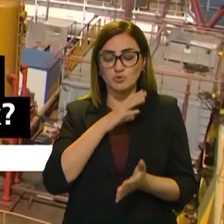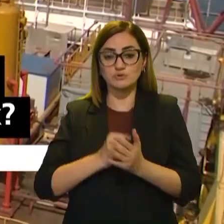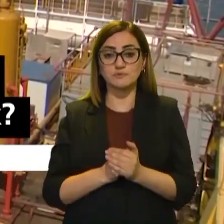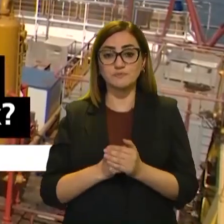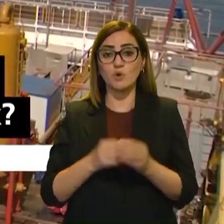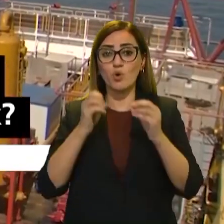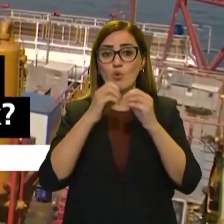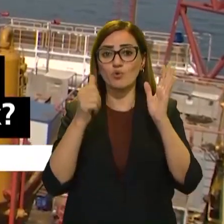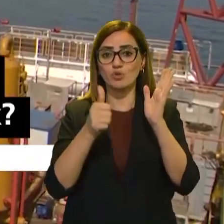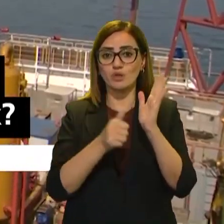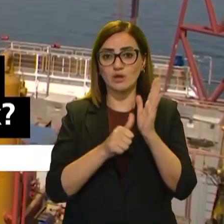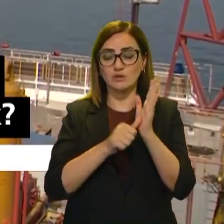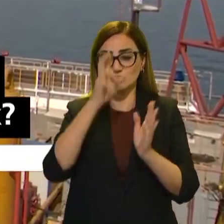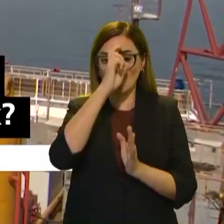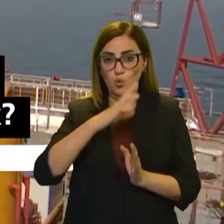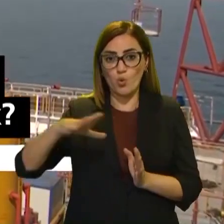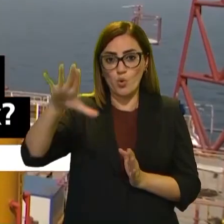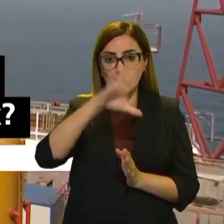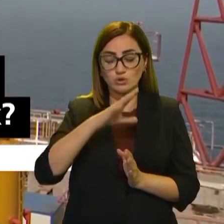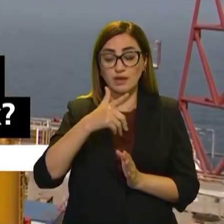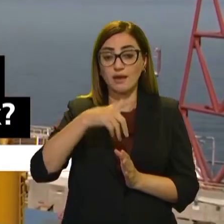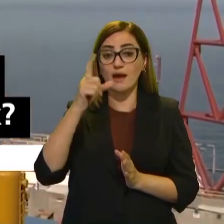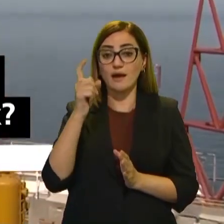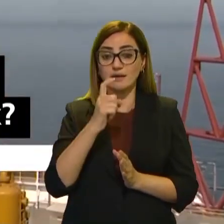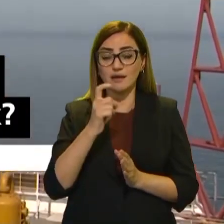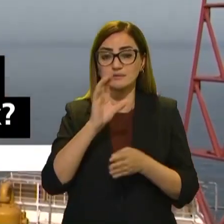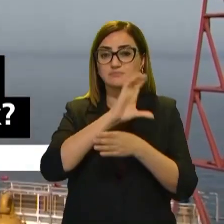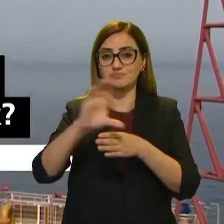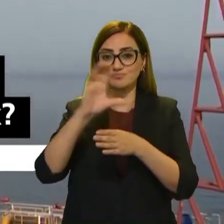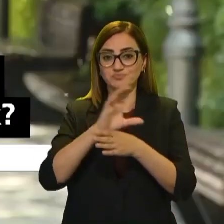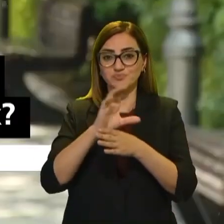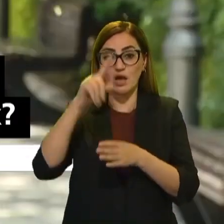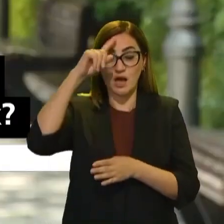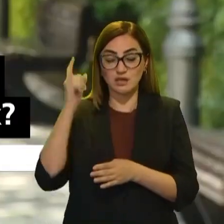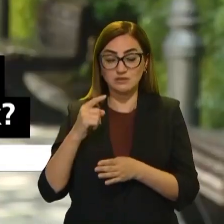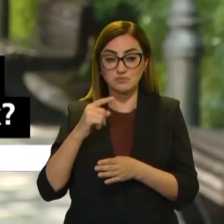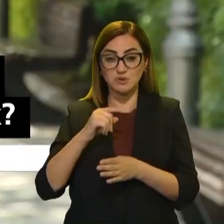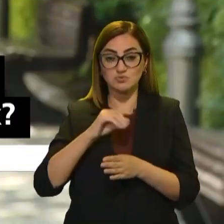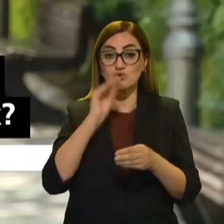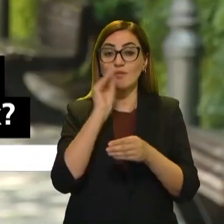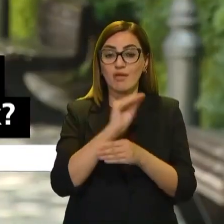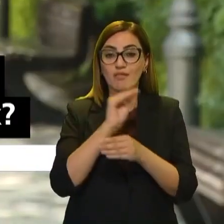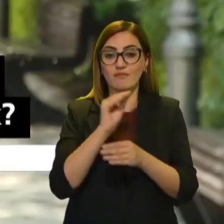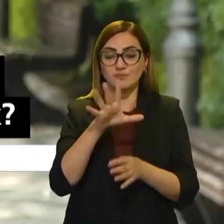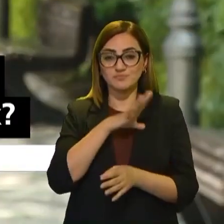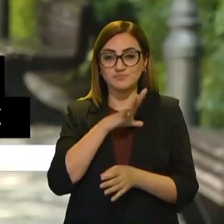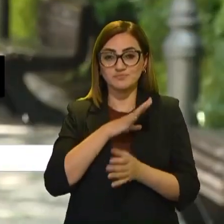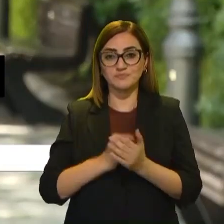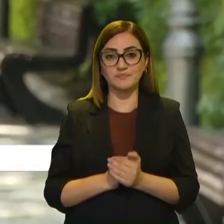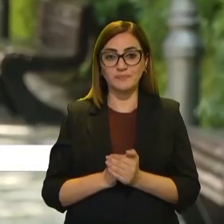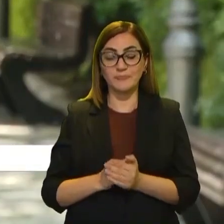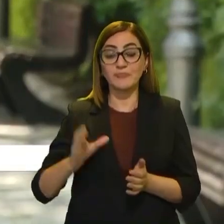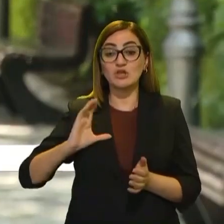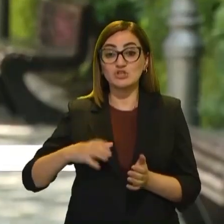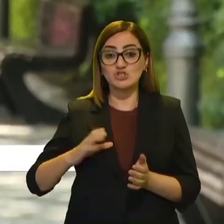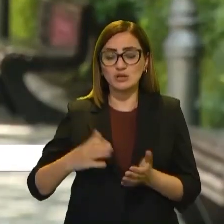hazırda 16 ölkəyə təbii qaz ixrac edən Azərbaycan üçün əlavə imkanlar yaradır. Həmin yataqda iştirakçı olan SOCAR-ın